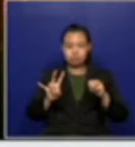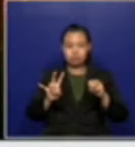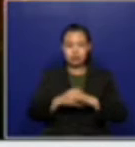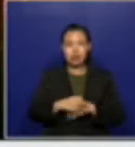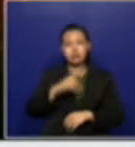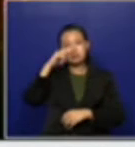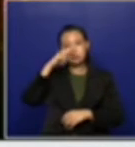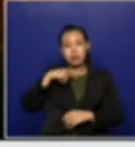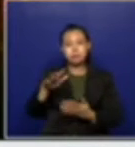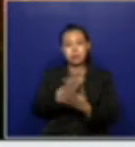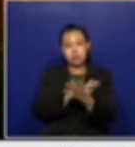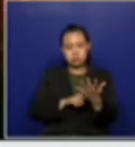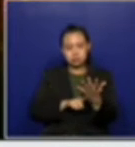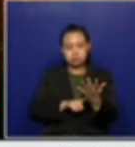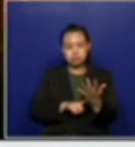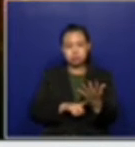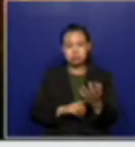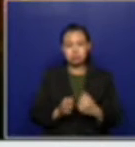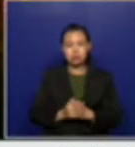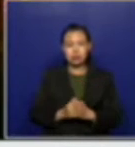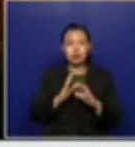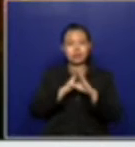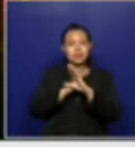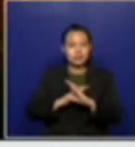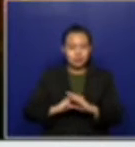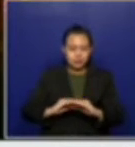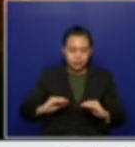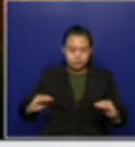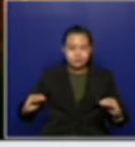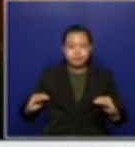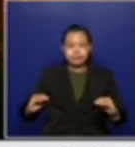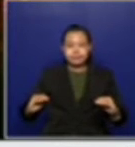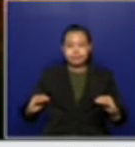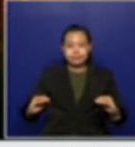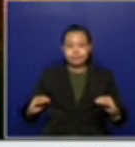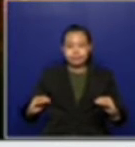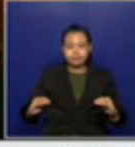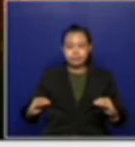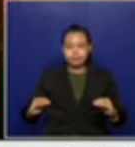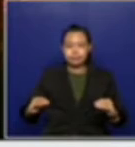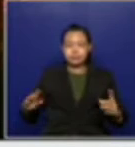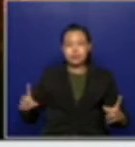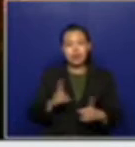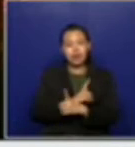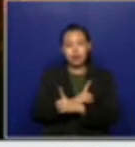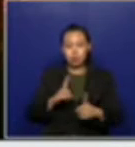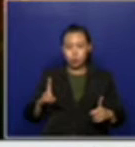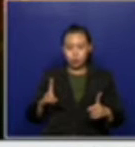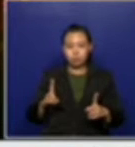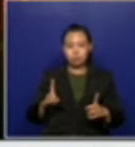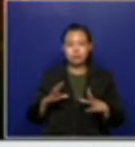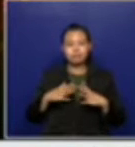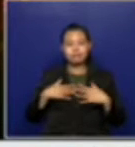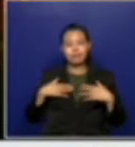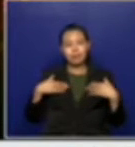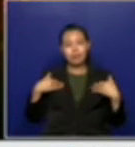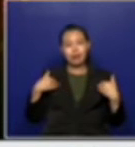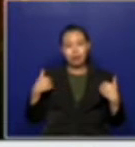าตินั้นมีความสงบเรียบร้อยสังคมมีความสงบสุขเป็น